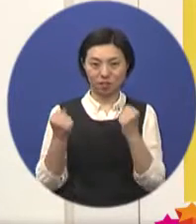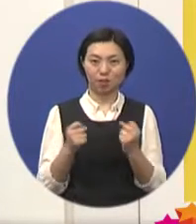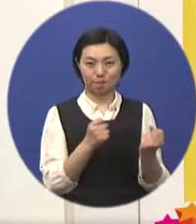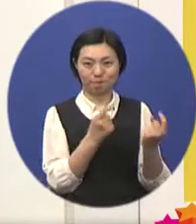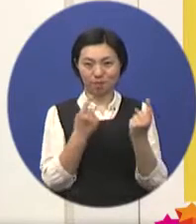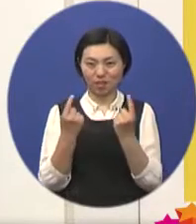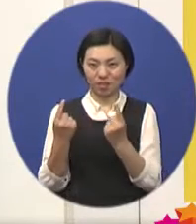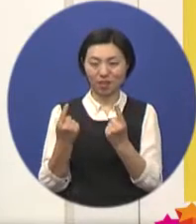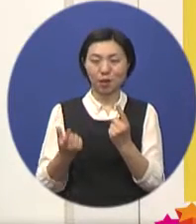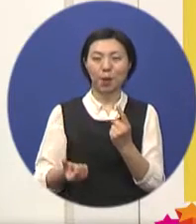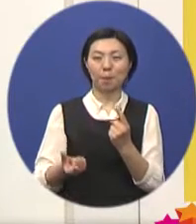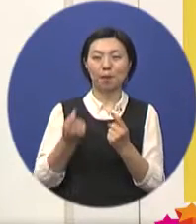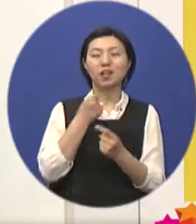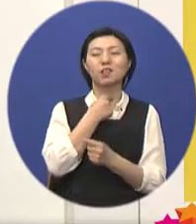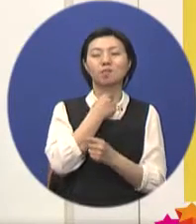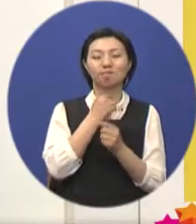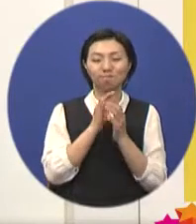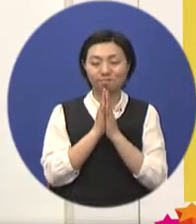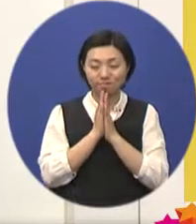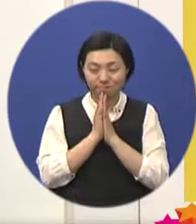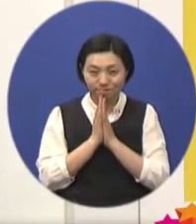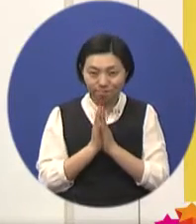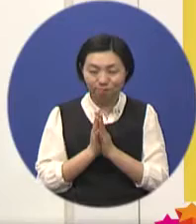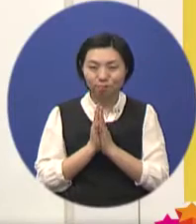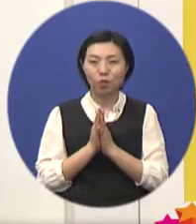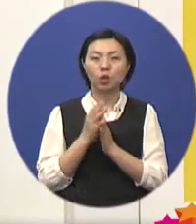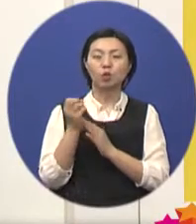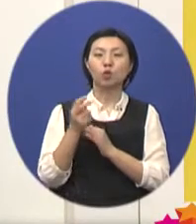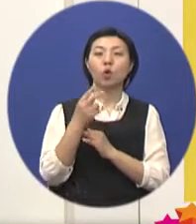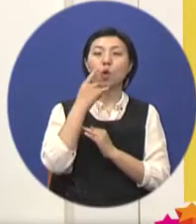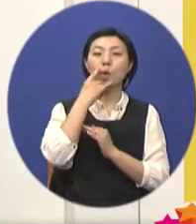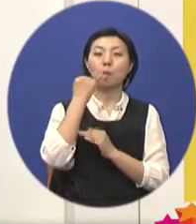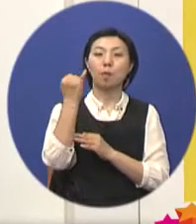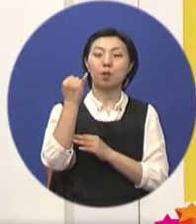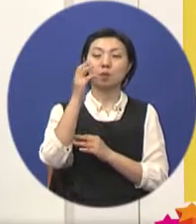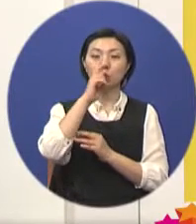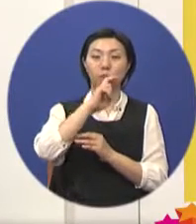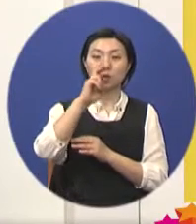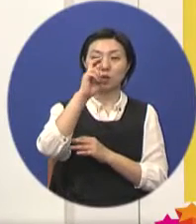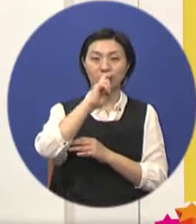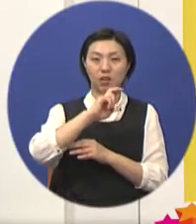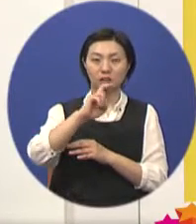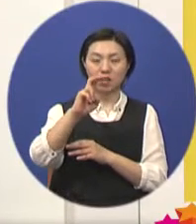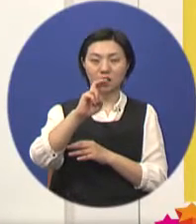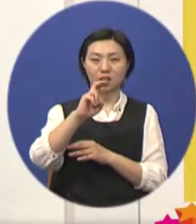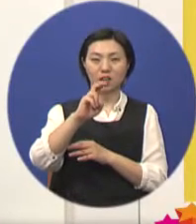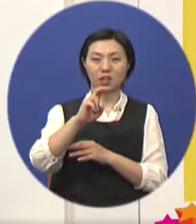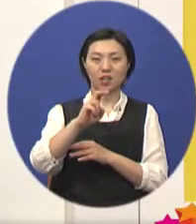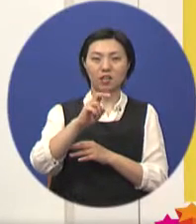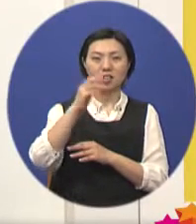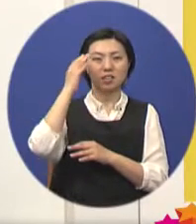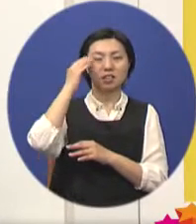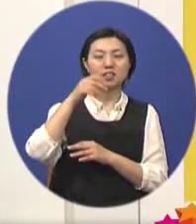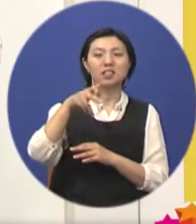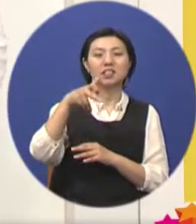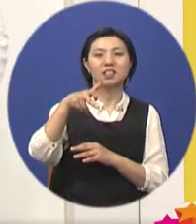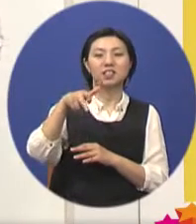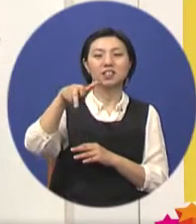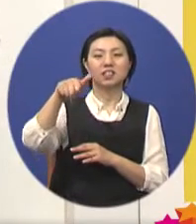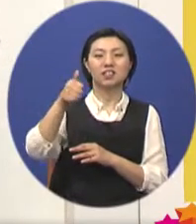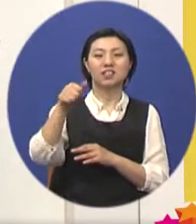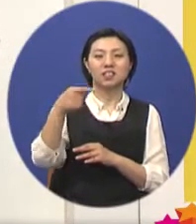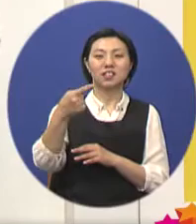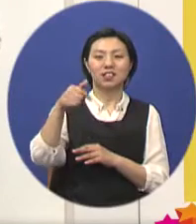부탁드리고요. 네. 네. 네. 고맙습니다. 네. 우리 어머님의 노래. 네. 어떤 노래 준비하셨다고요? 흑산도